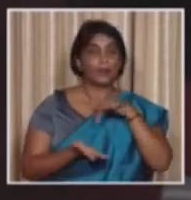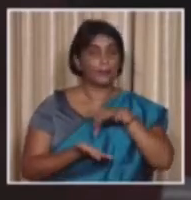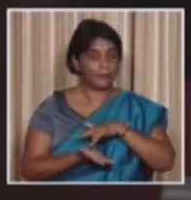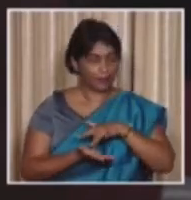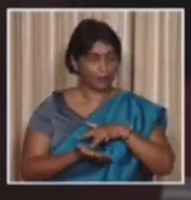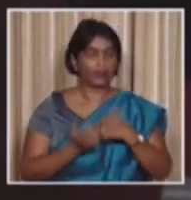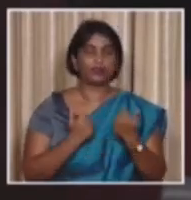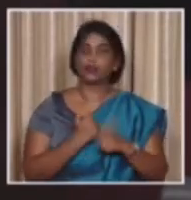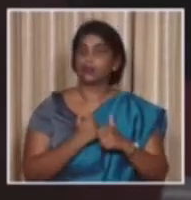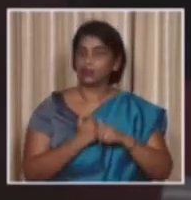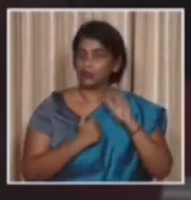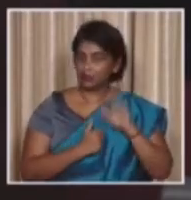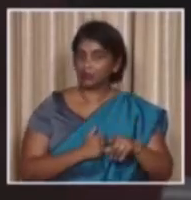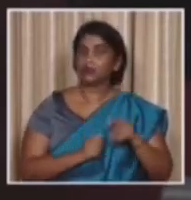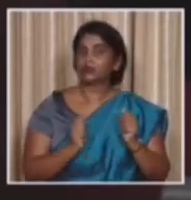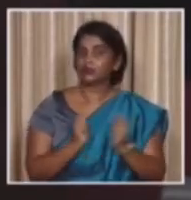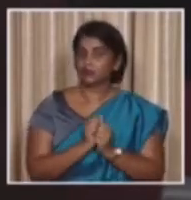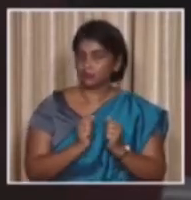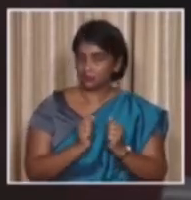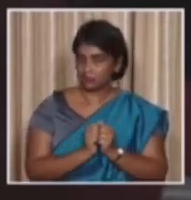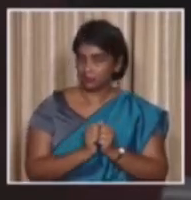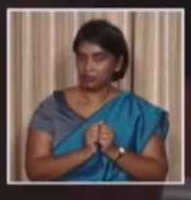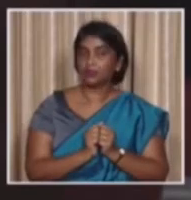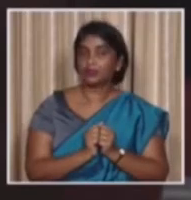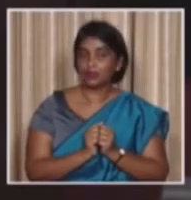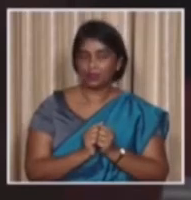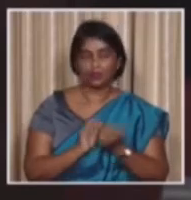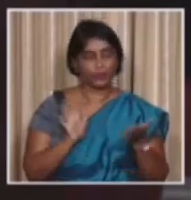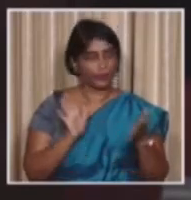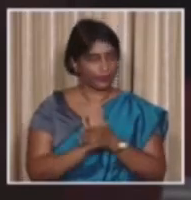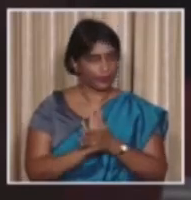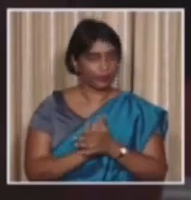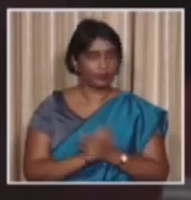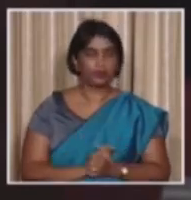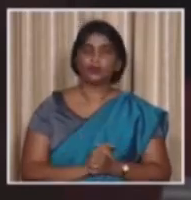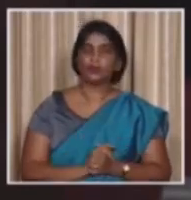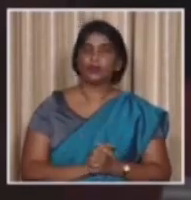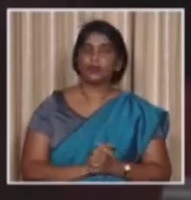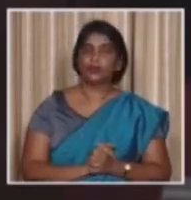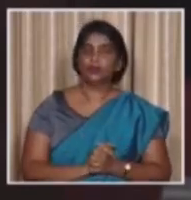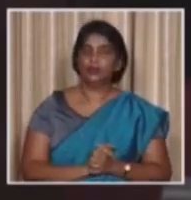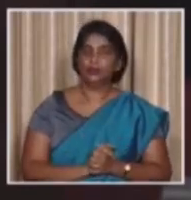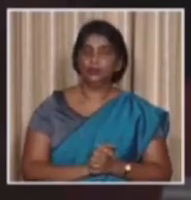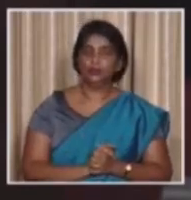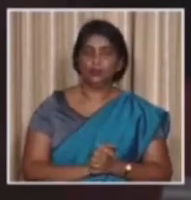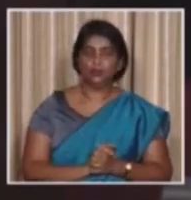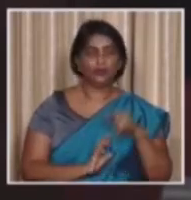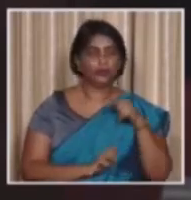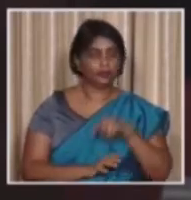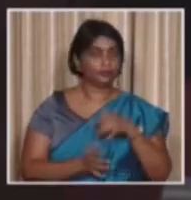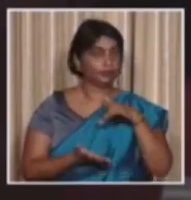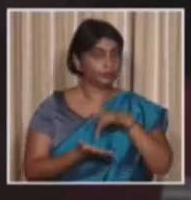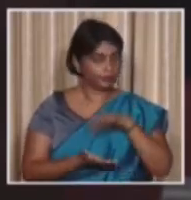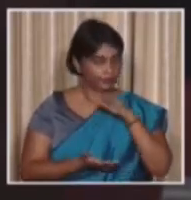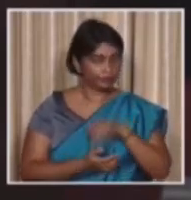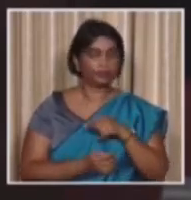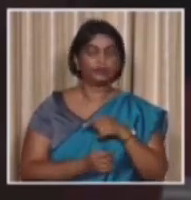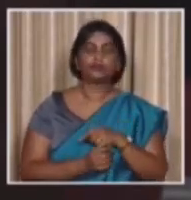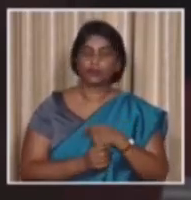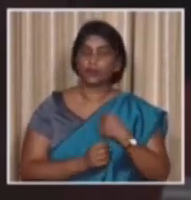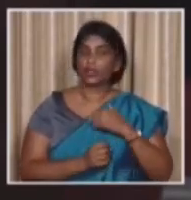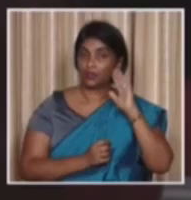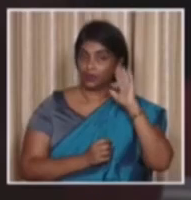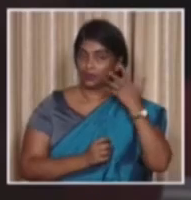பணியும் அடங்கும். அந்த வகையில் முழுமையான நவீன உபகரணங்கள் அடங்கிய படகுகளை கண்காணிக்கும் மையம்